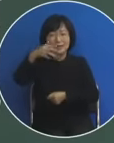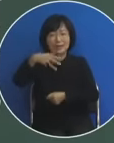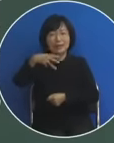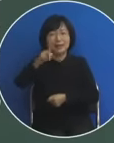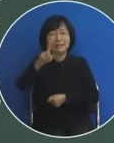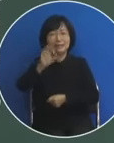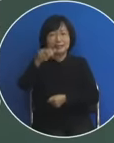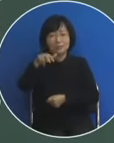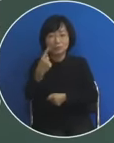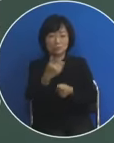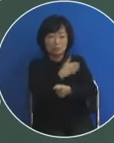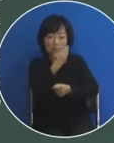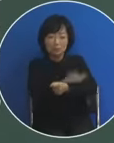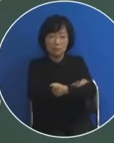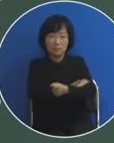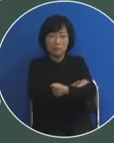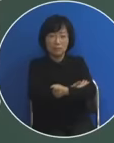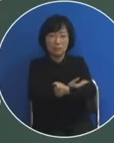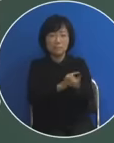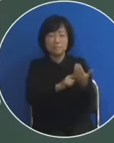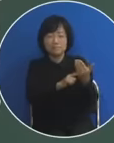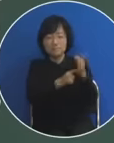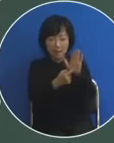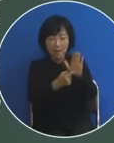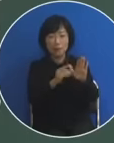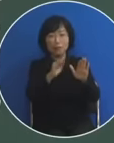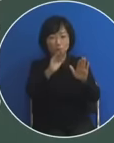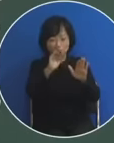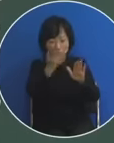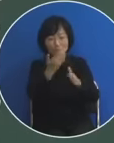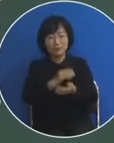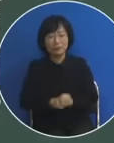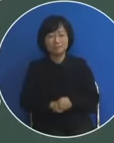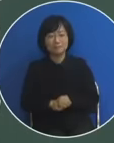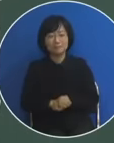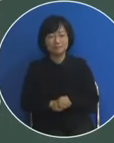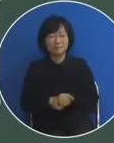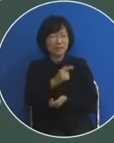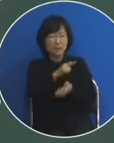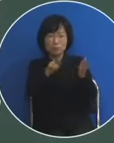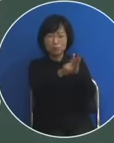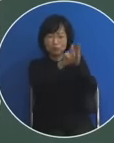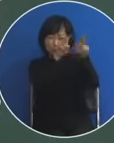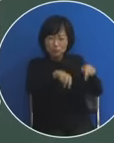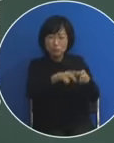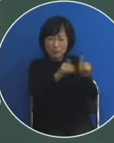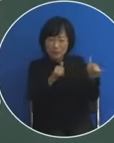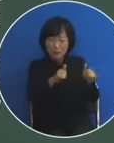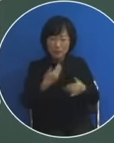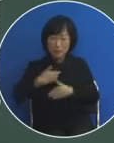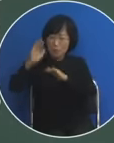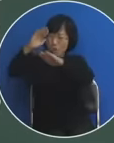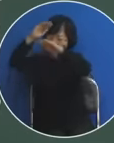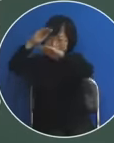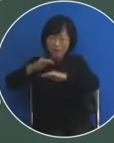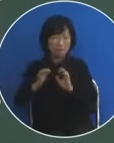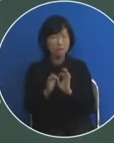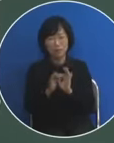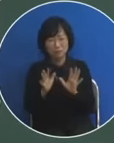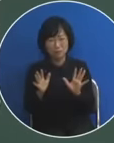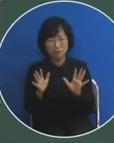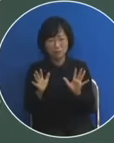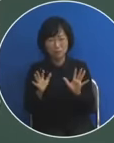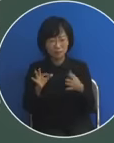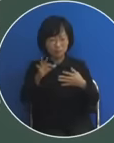바꿔버리면. But if you change this order, 불신자는 바꿀 필요도 없고 바꿀 수도 없습니다. Now, there's no reason for unbelievers 그렇죠. to change this order, and they cannot.